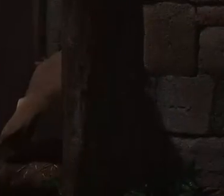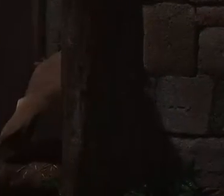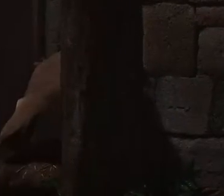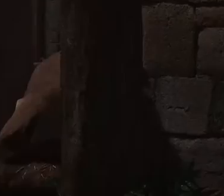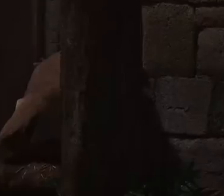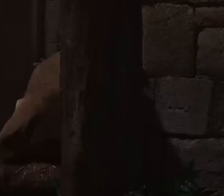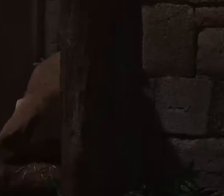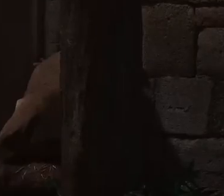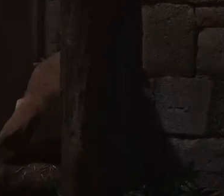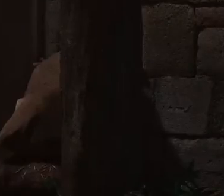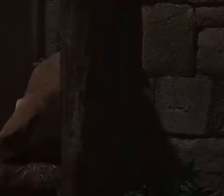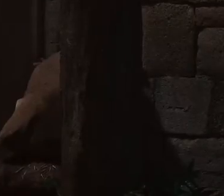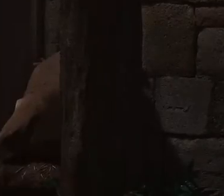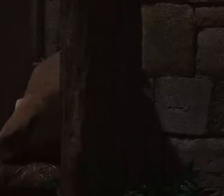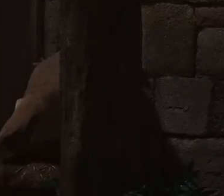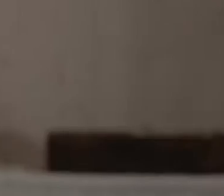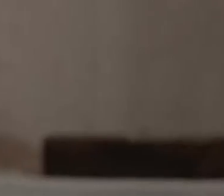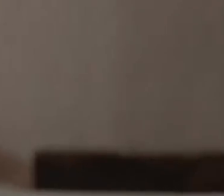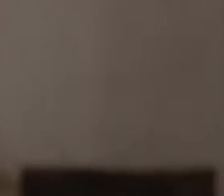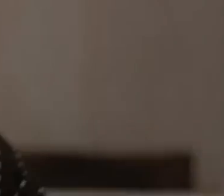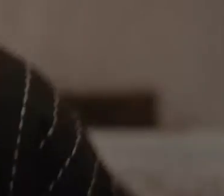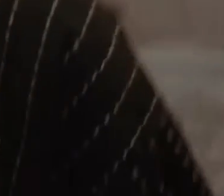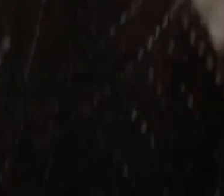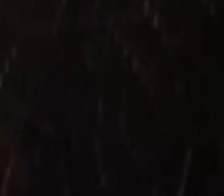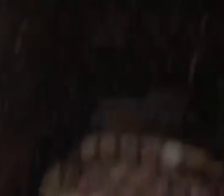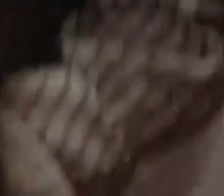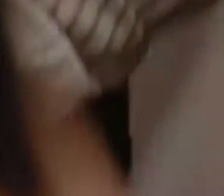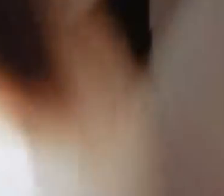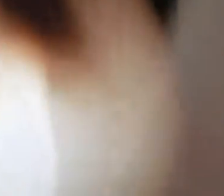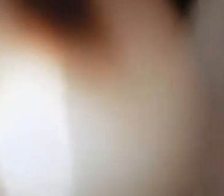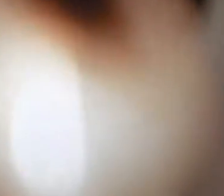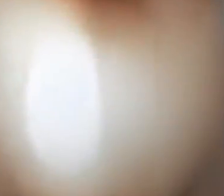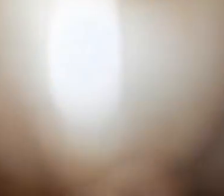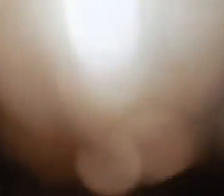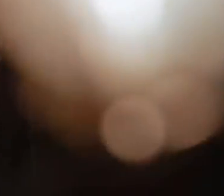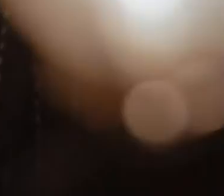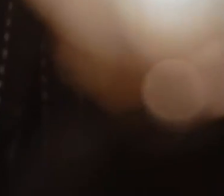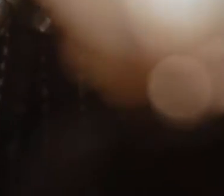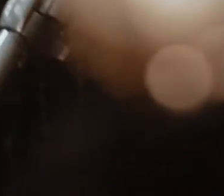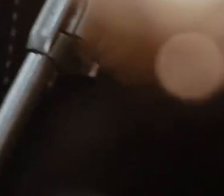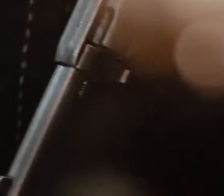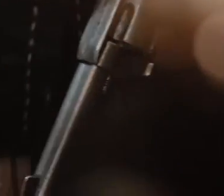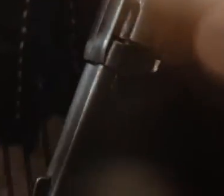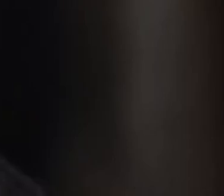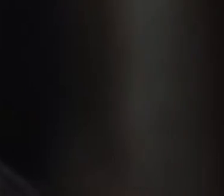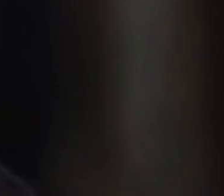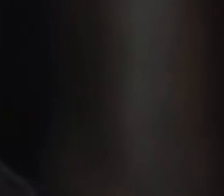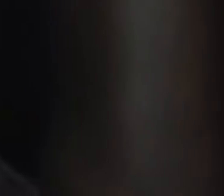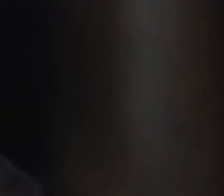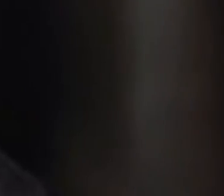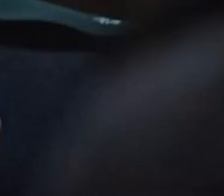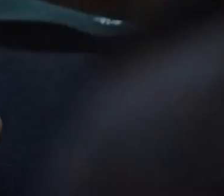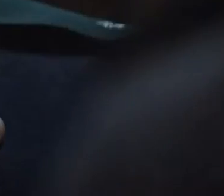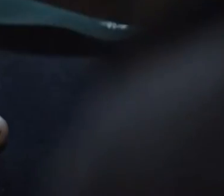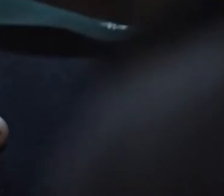uzun geceliği, sabahlığı, gecelik takkesi. İçeriden Mecit geldi, başı açık. Onun da iki elinde iki tabanca. Mustafa'yı görünce